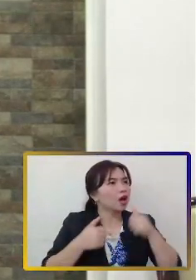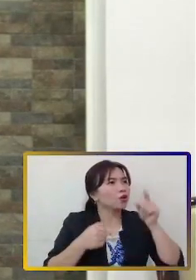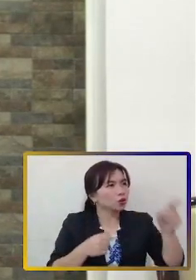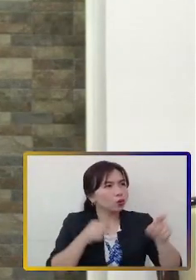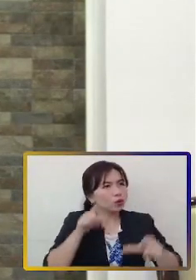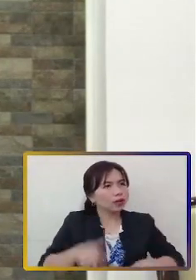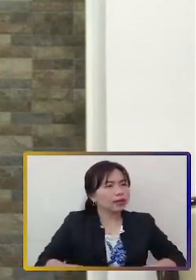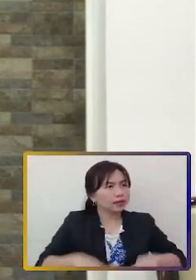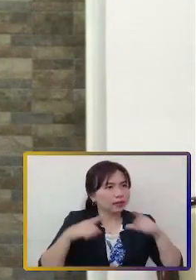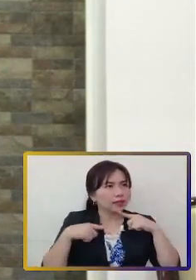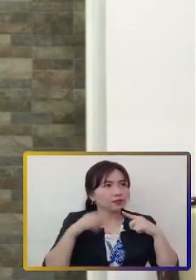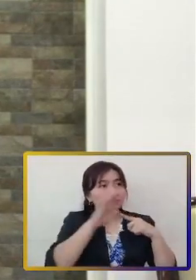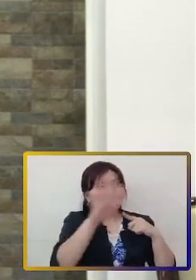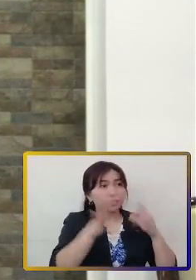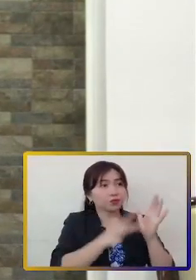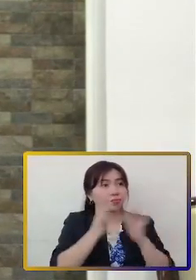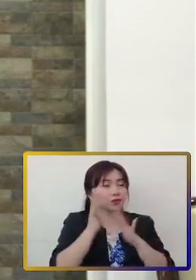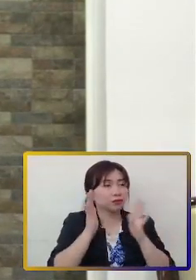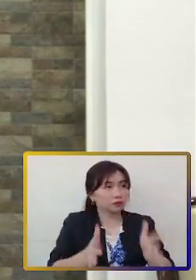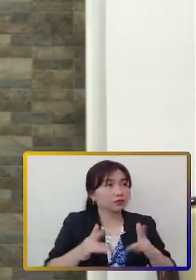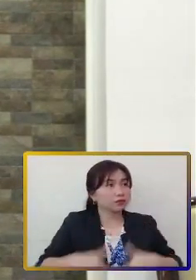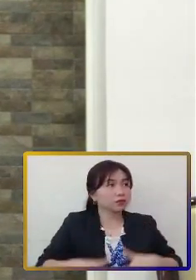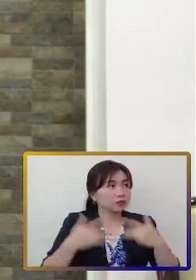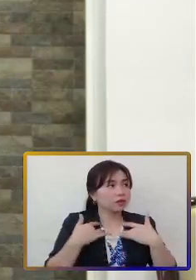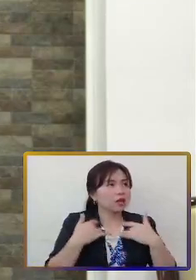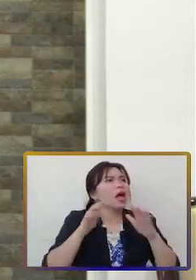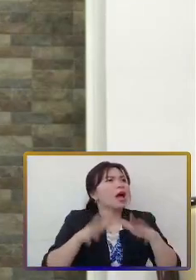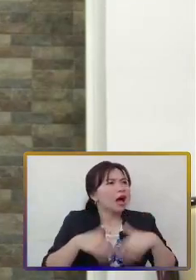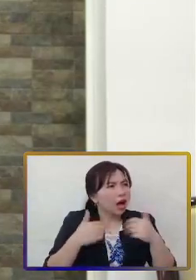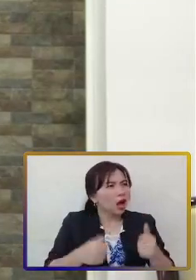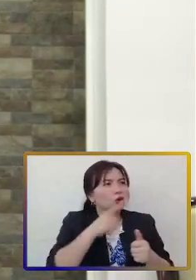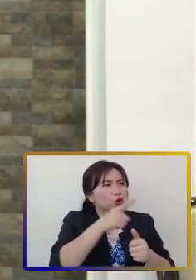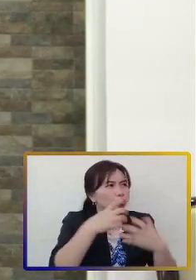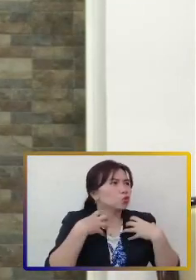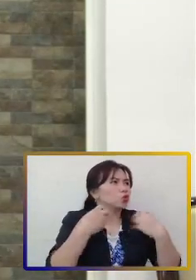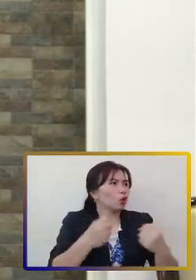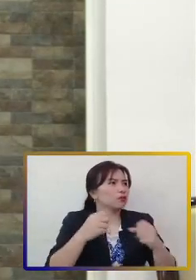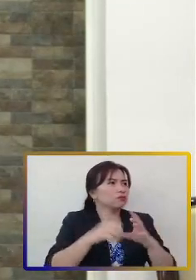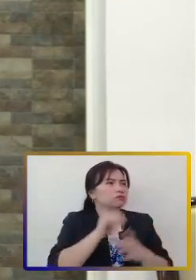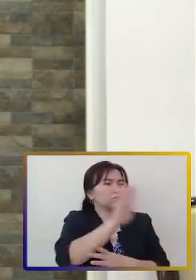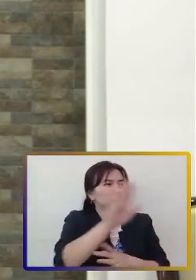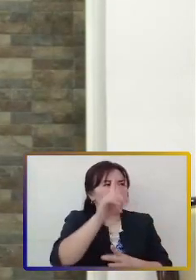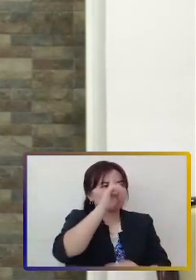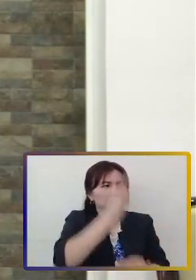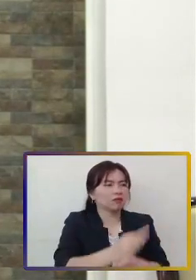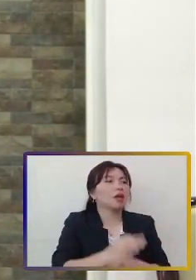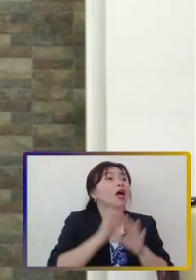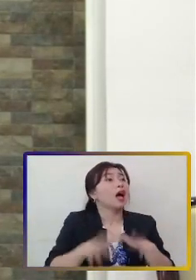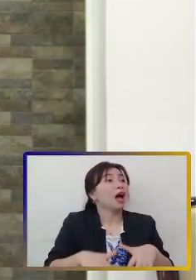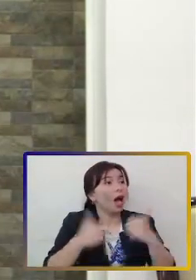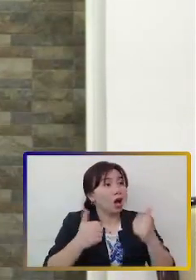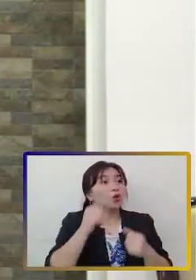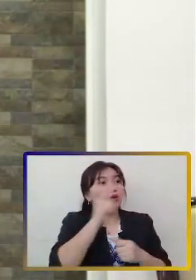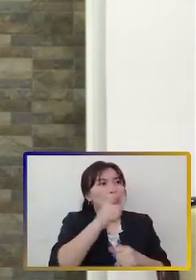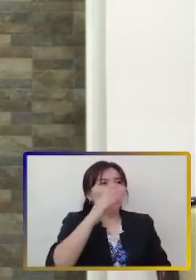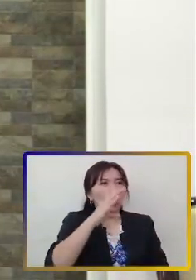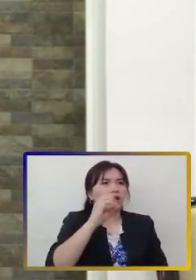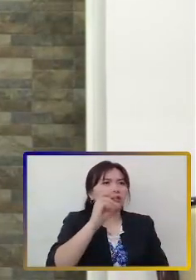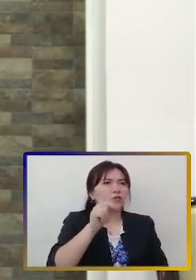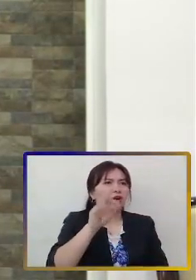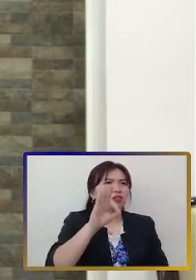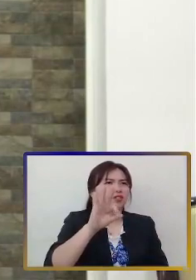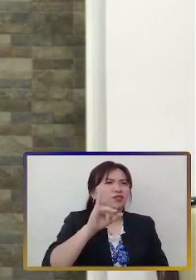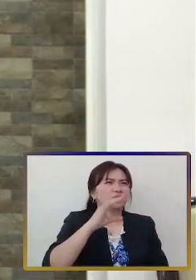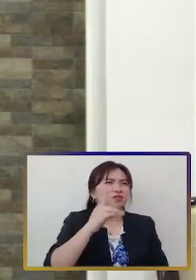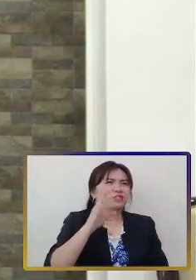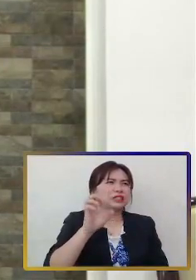life How bold are you are with your fai how confident are you you with your